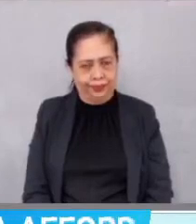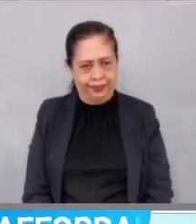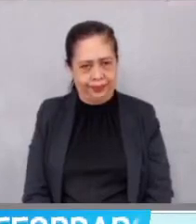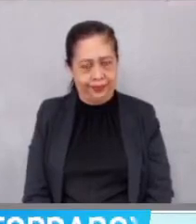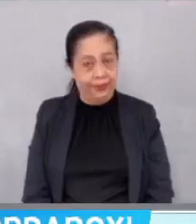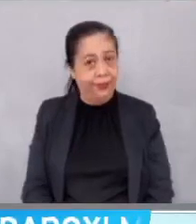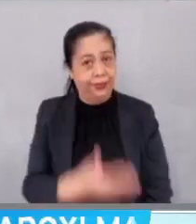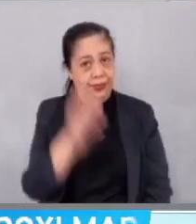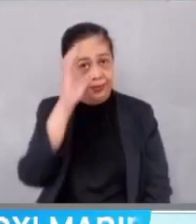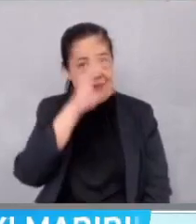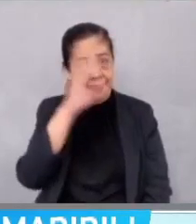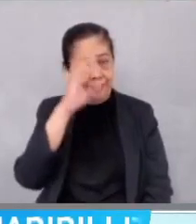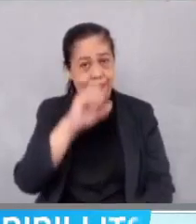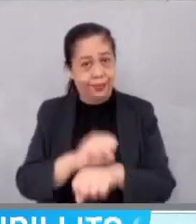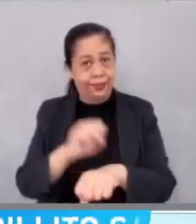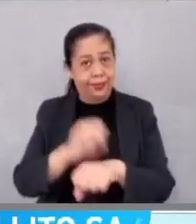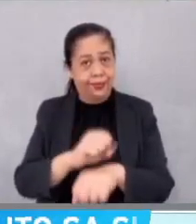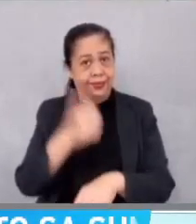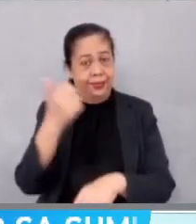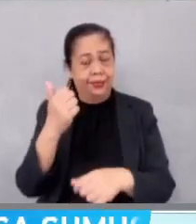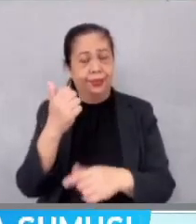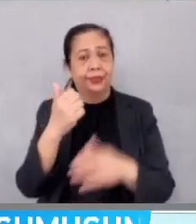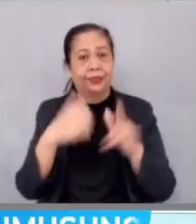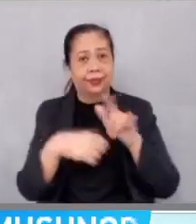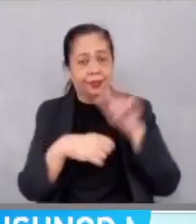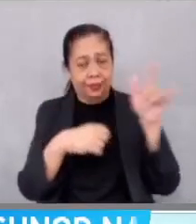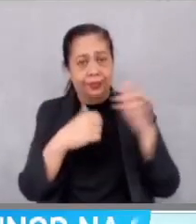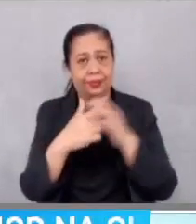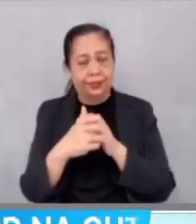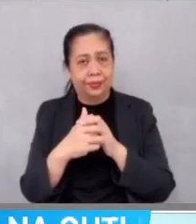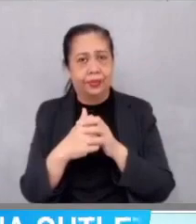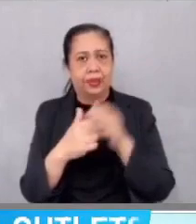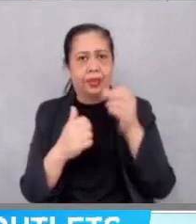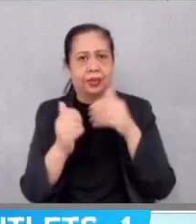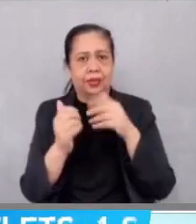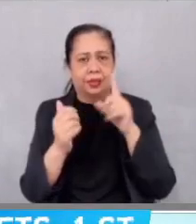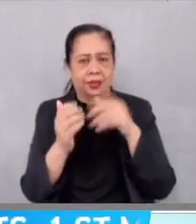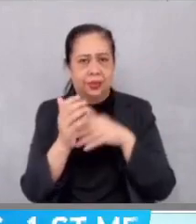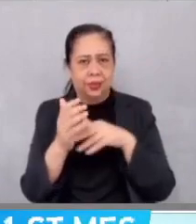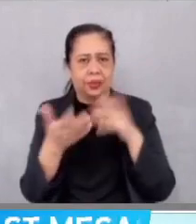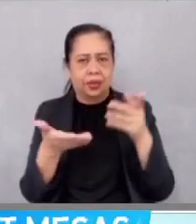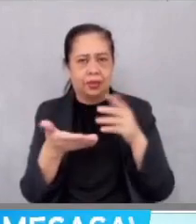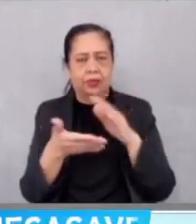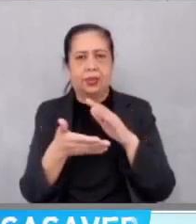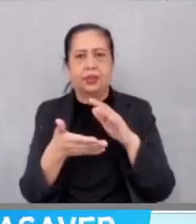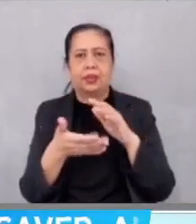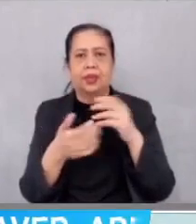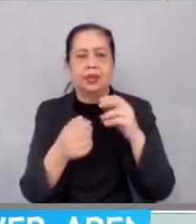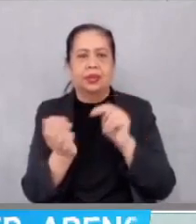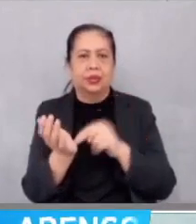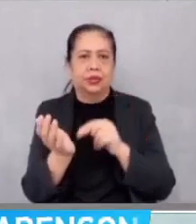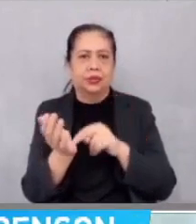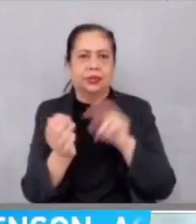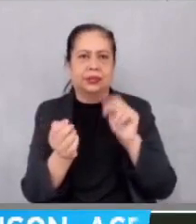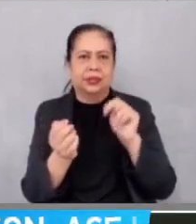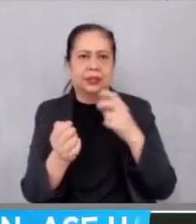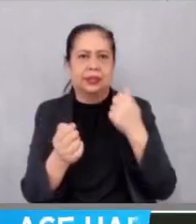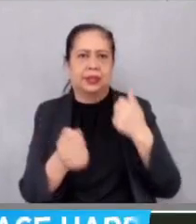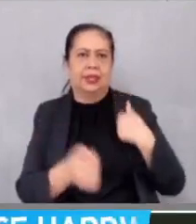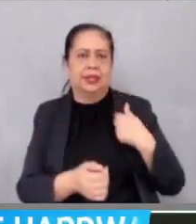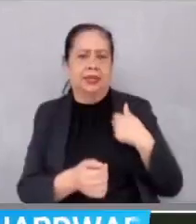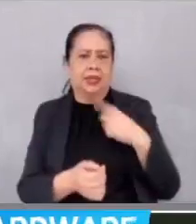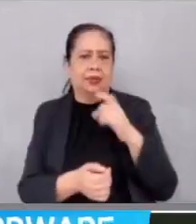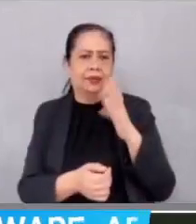naghahanap po ng trabaho abroad, 1,000 Pilipinong nurse ang kailangan sa Saskatchewan sa Canada. Aabot sa 150,000